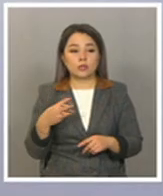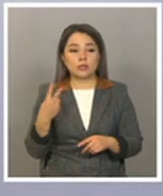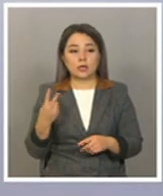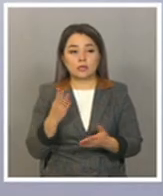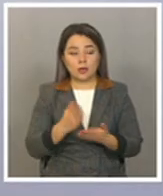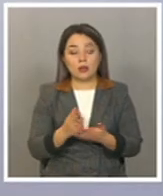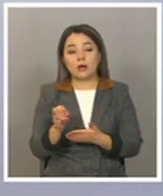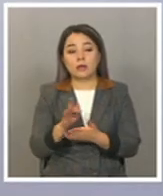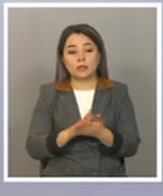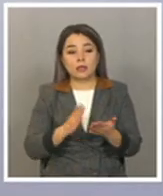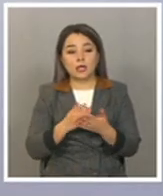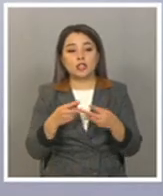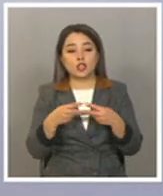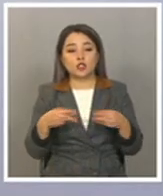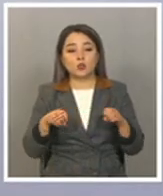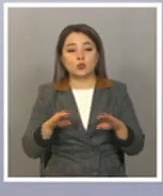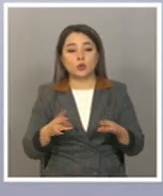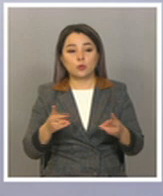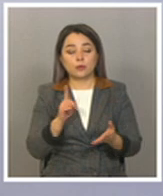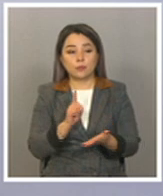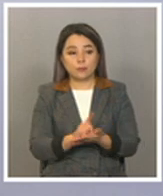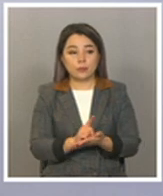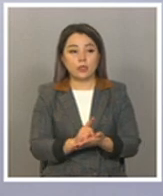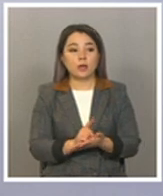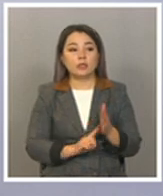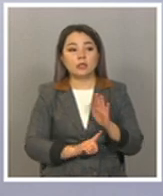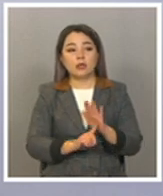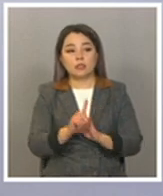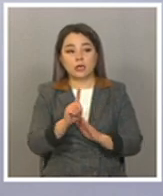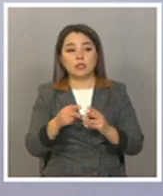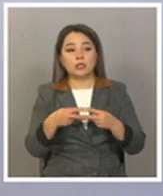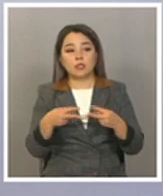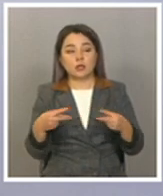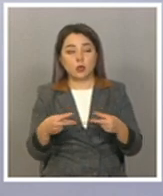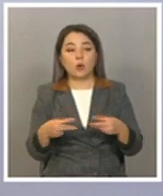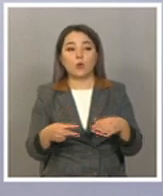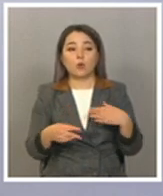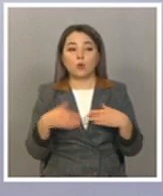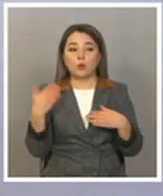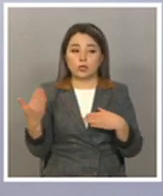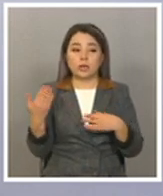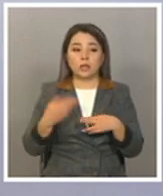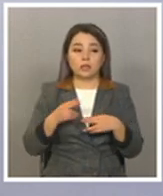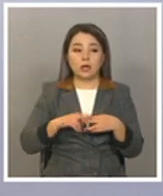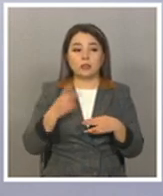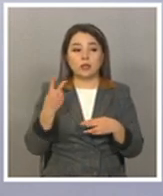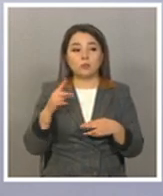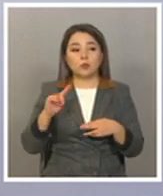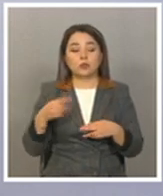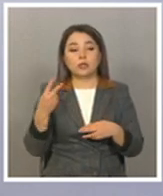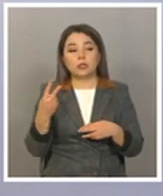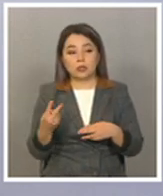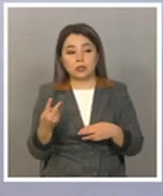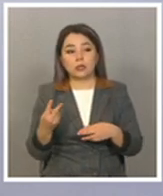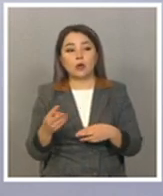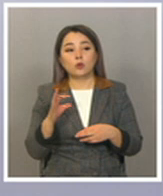Әрі қарай бұл теңдеуді шешуіміз керек. Алдымен теңдеудің оң жағындағы 2,12 мен